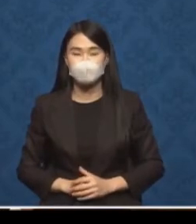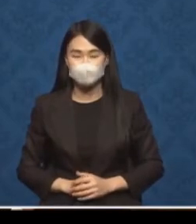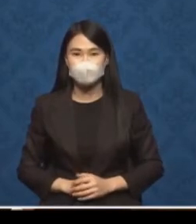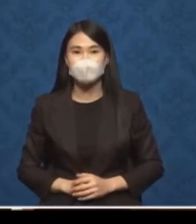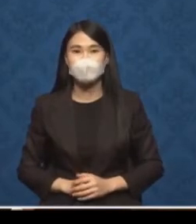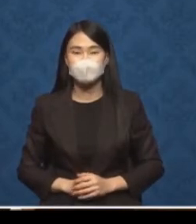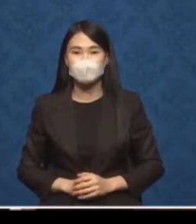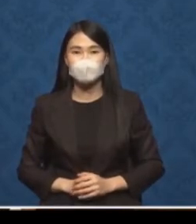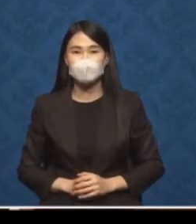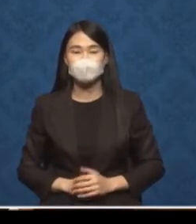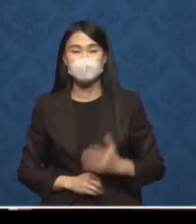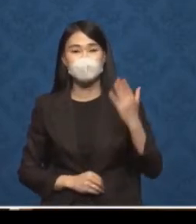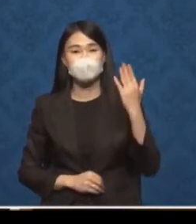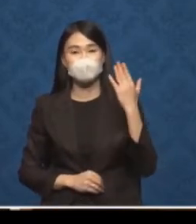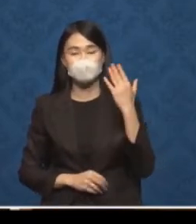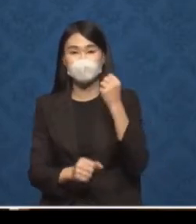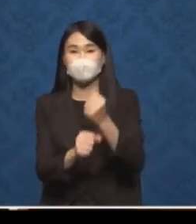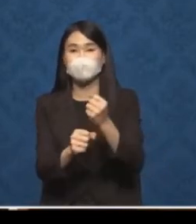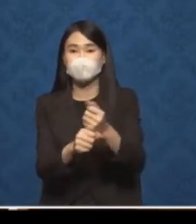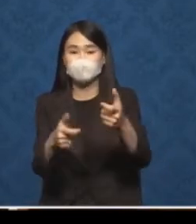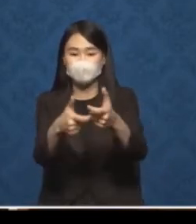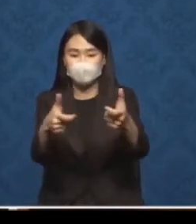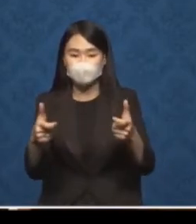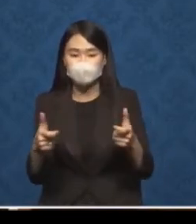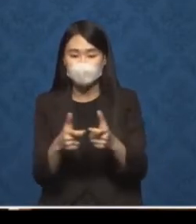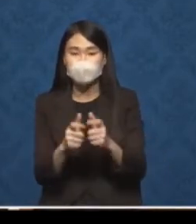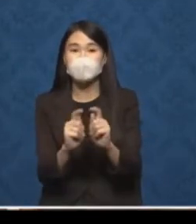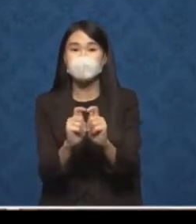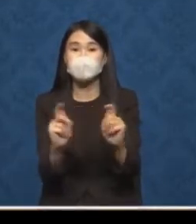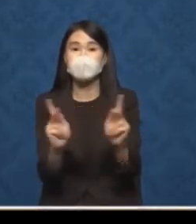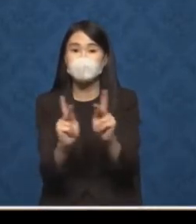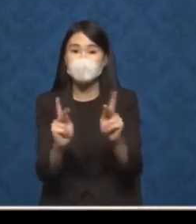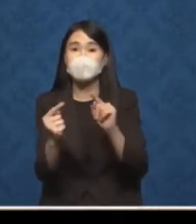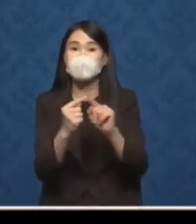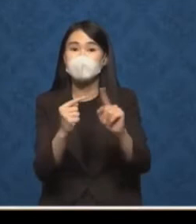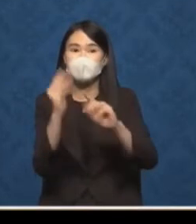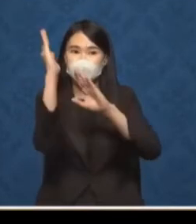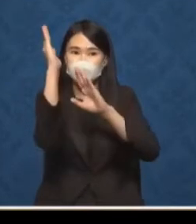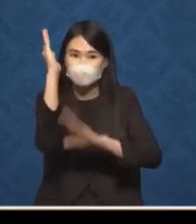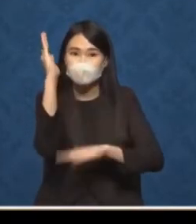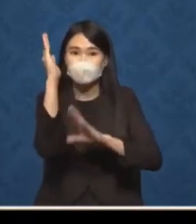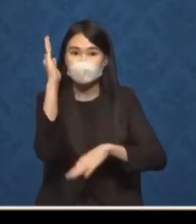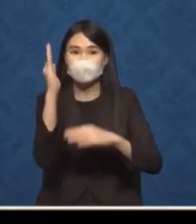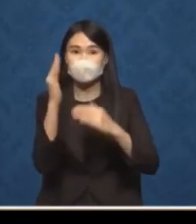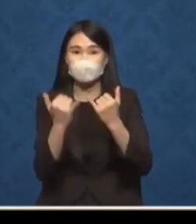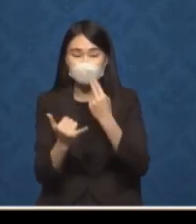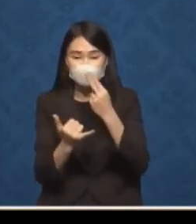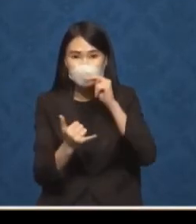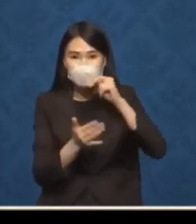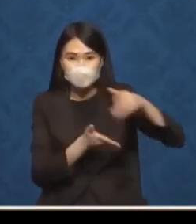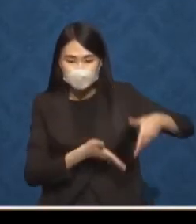ในการทำงานของอนุกรรมาธิการลุ่มน้ำภาคใต้ลุ่มน้ำภาคใต้เนี่ย